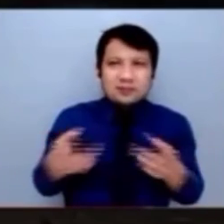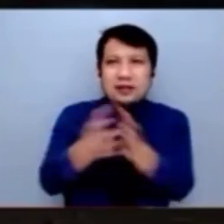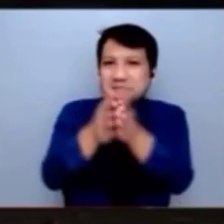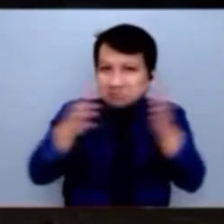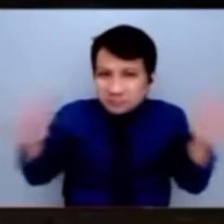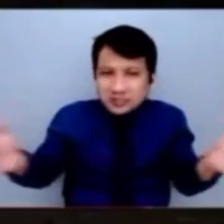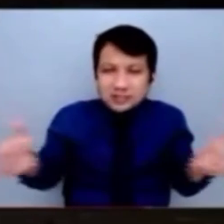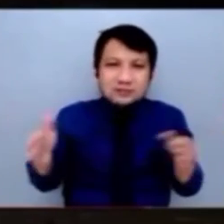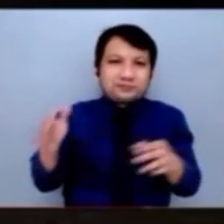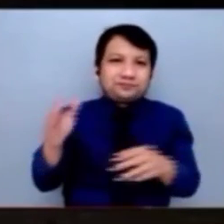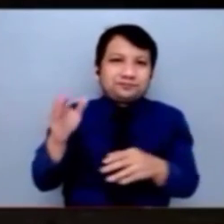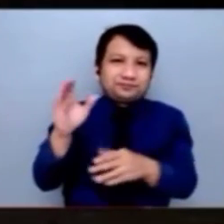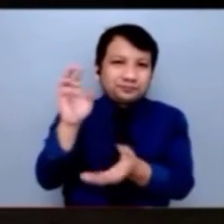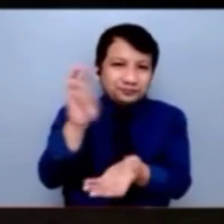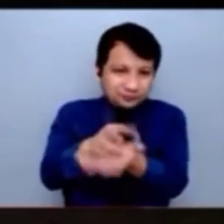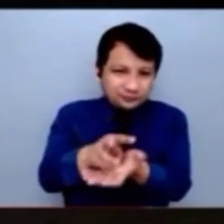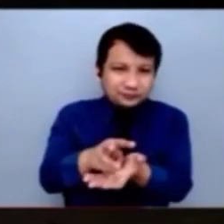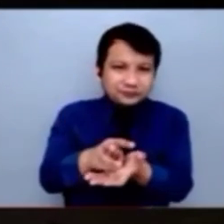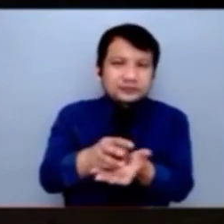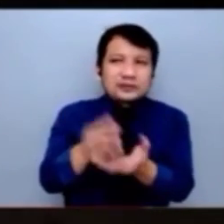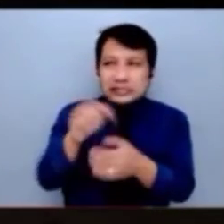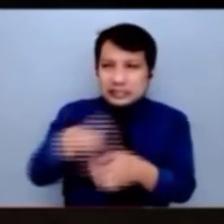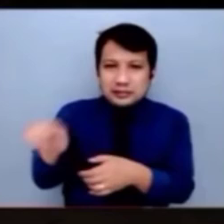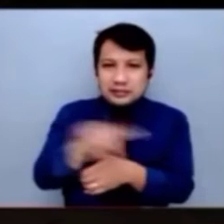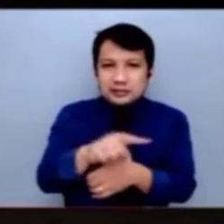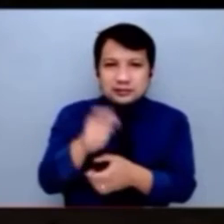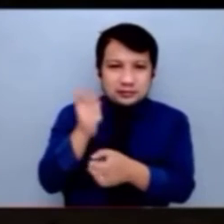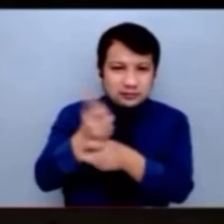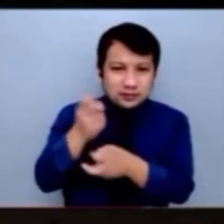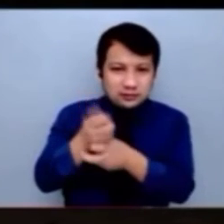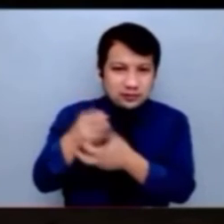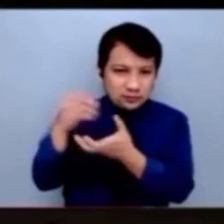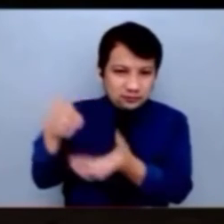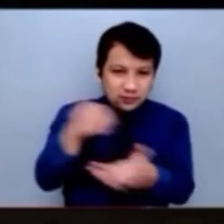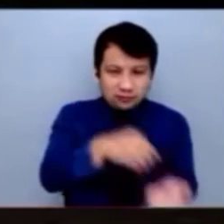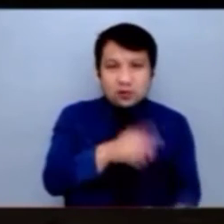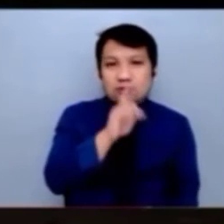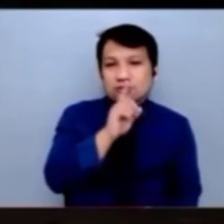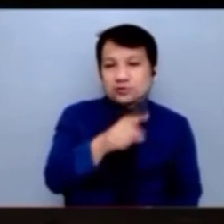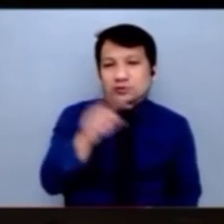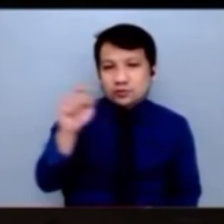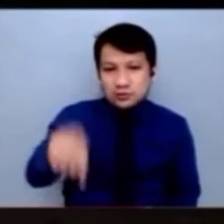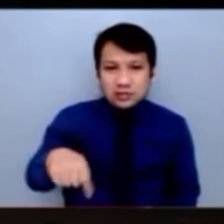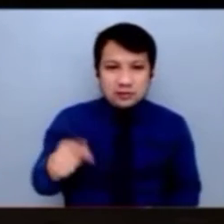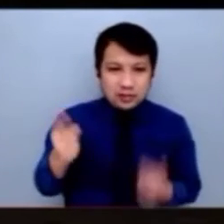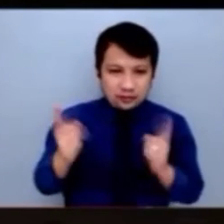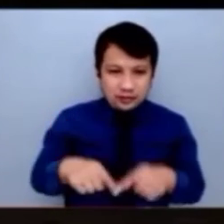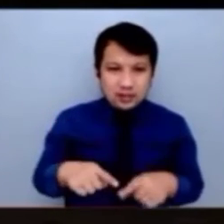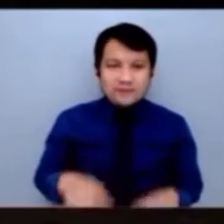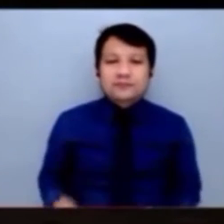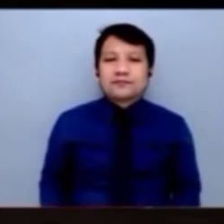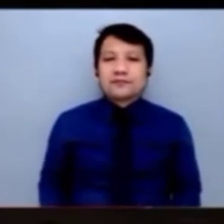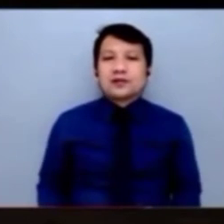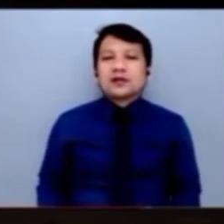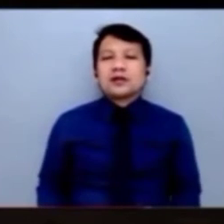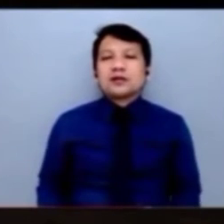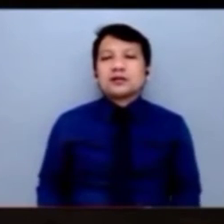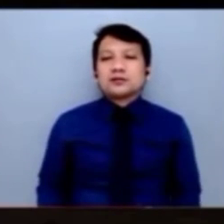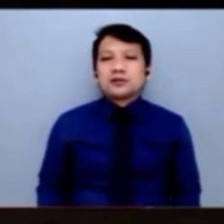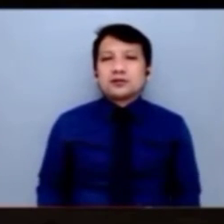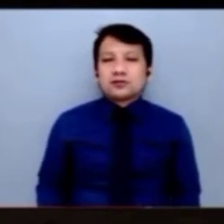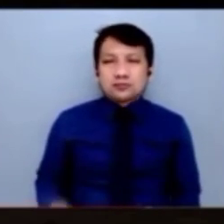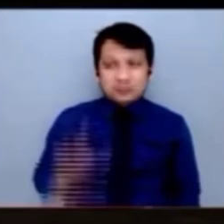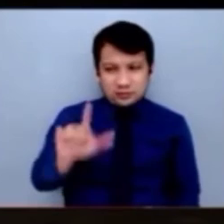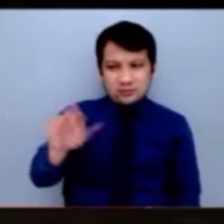ang hirap naman na syempre lahat kami mabigyan, no? Yun yung realization niya dito sa nangyaring ito. Kaya naman even the LGU said